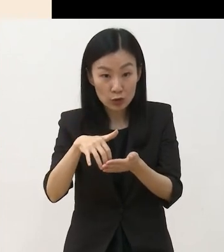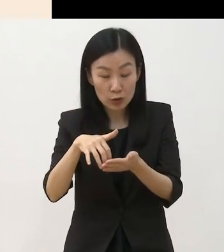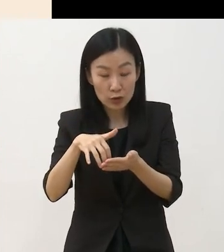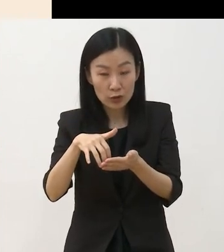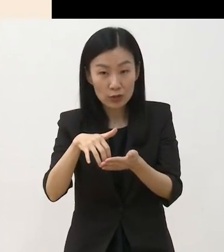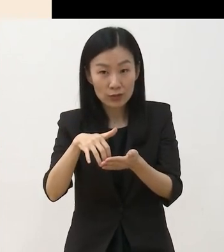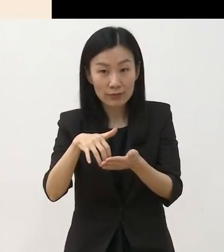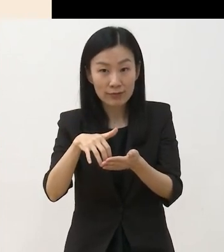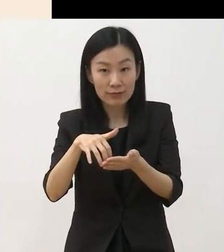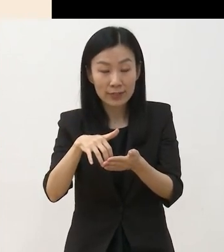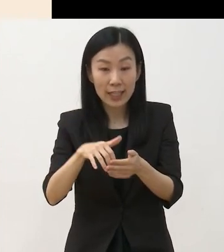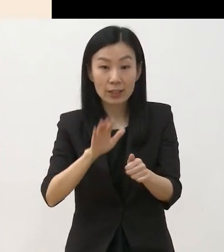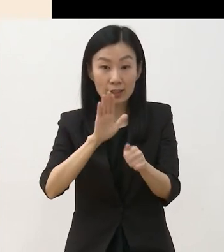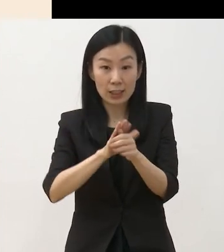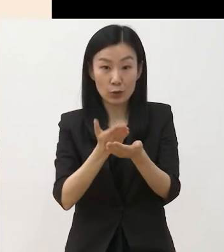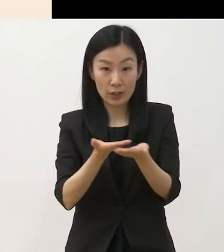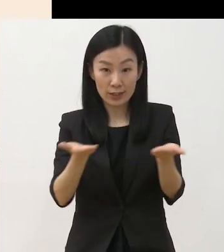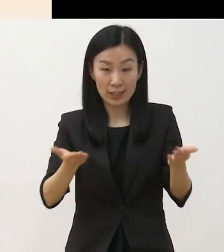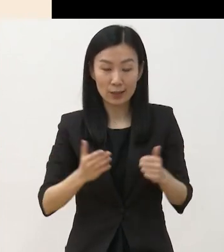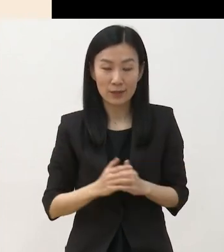산정해서 지원합니다.